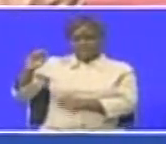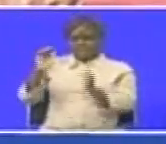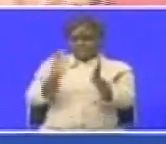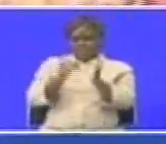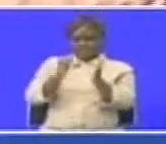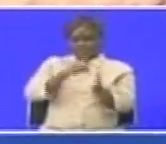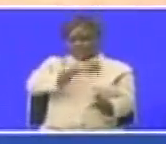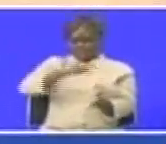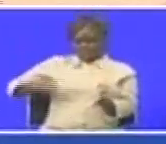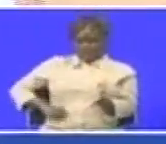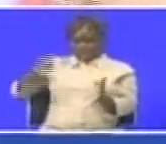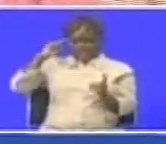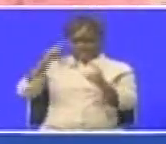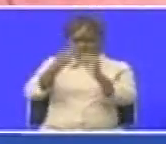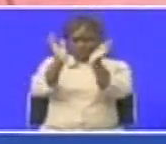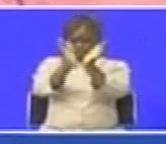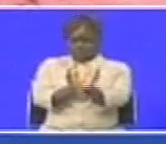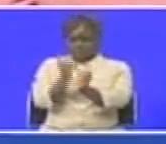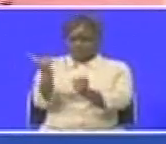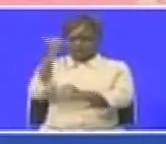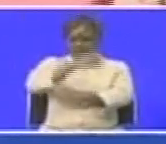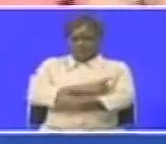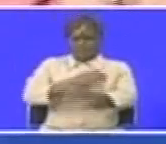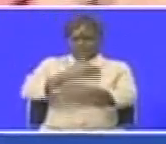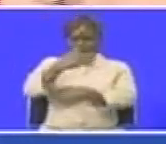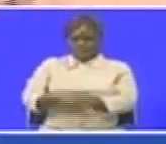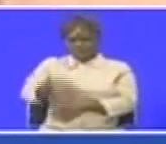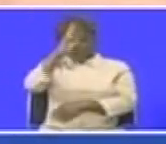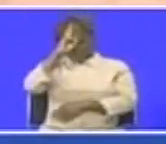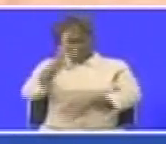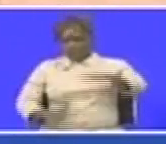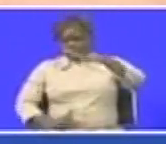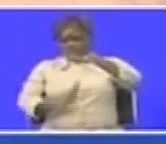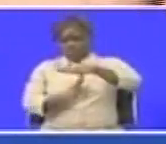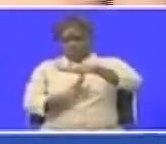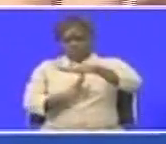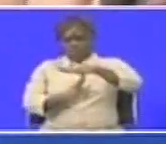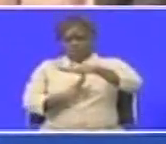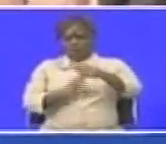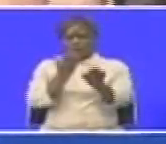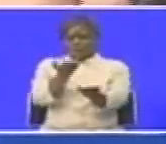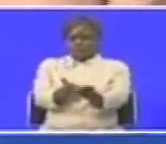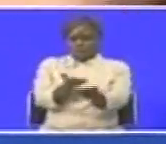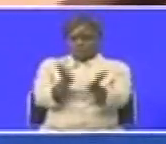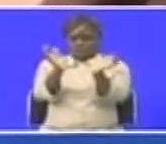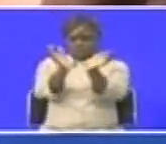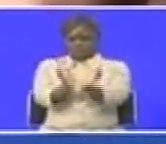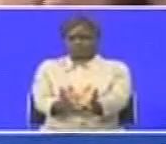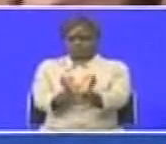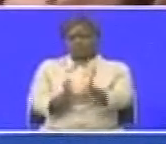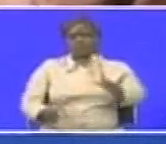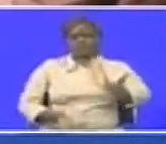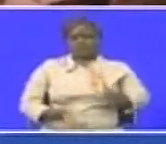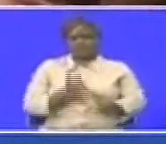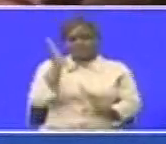nia ya kumtia nguvuni siku moja tu baada ya mkuu wa polisi Joseph Boinet kupendekeza wakamatwe mara